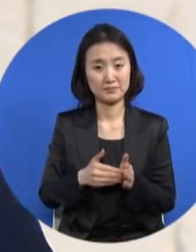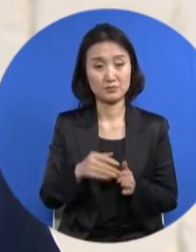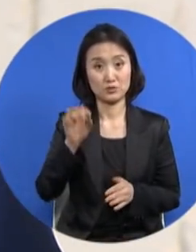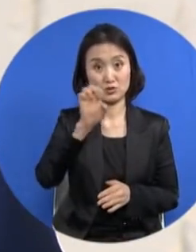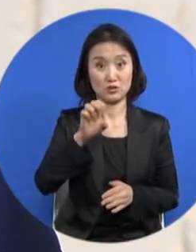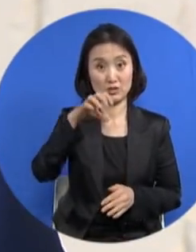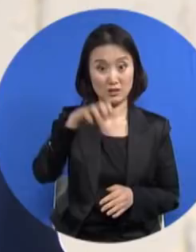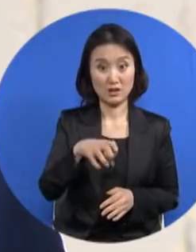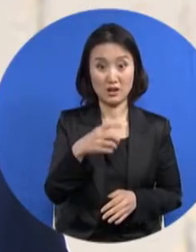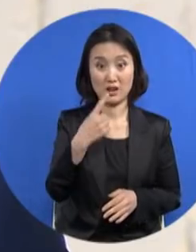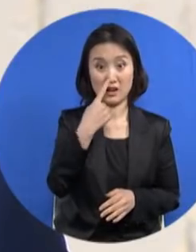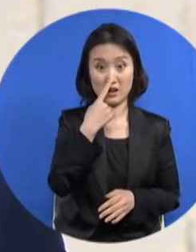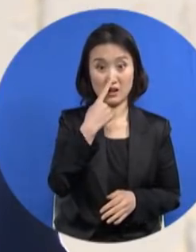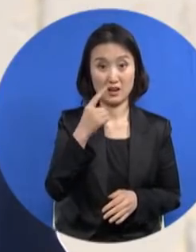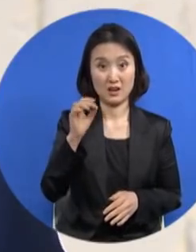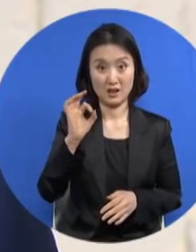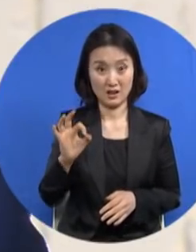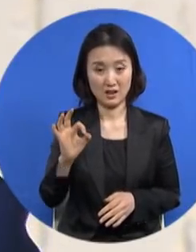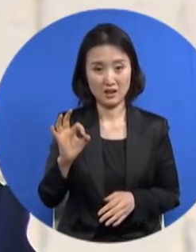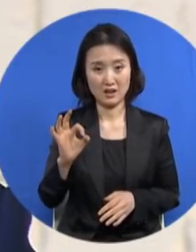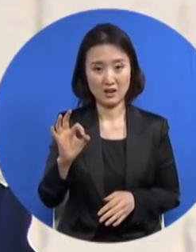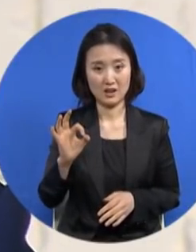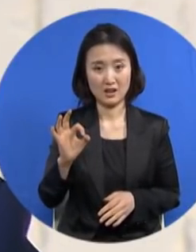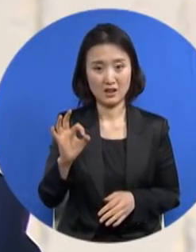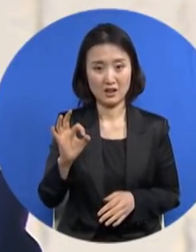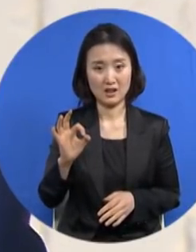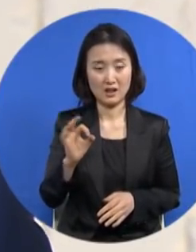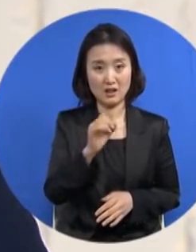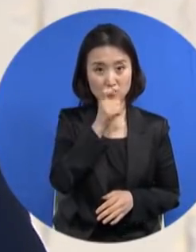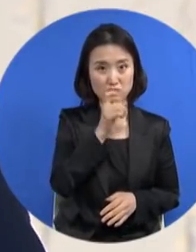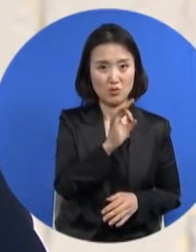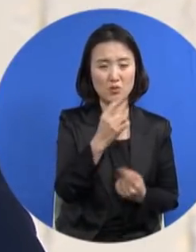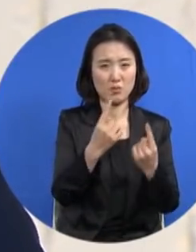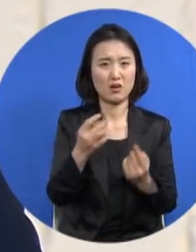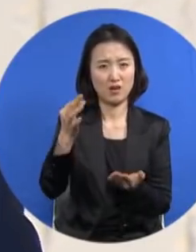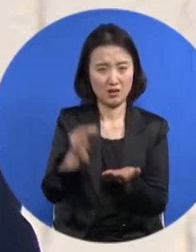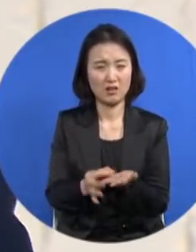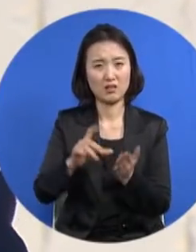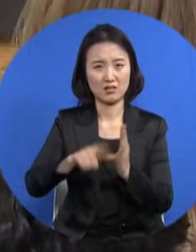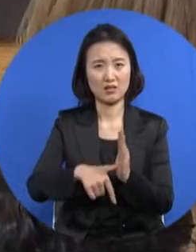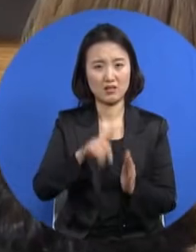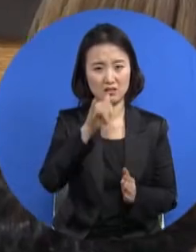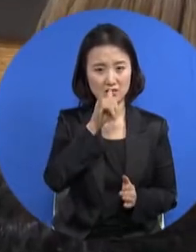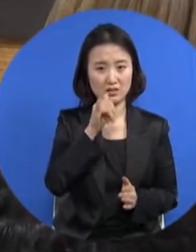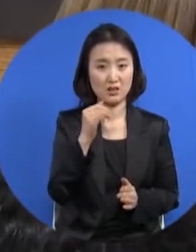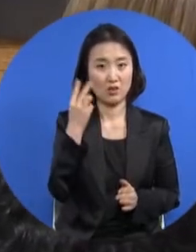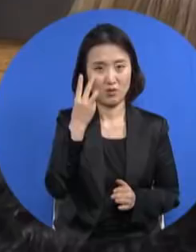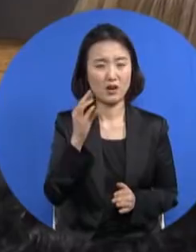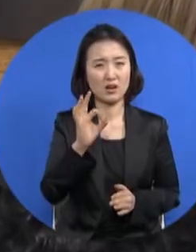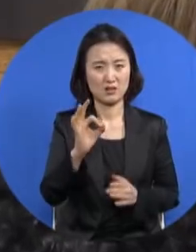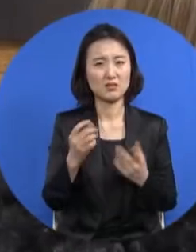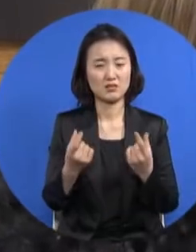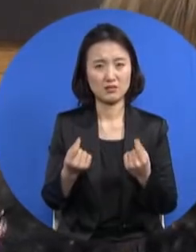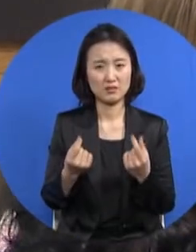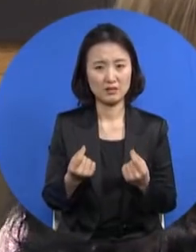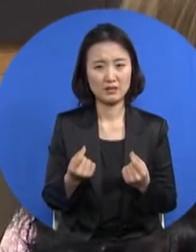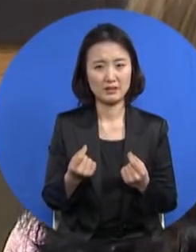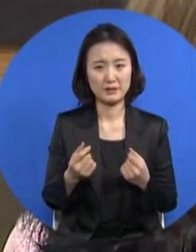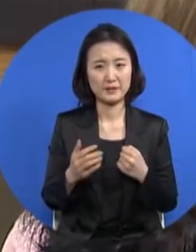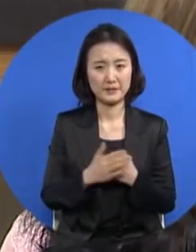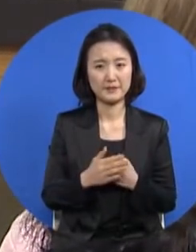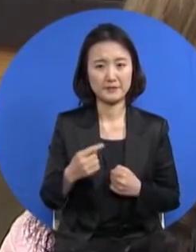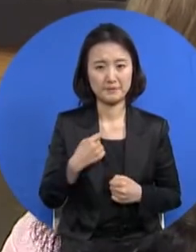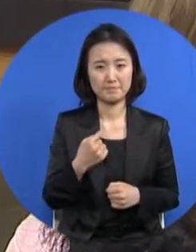유럽에서는 커피값이 생수값보다 쌀 때가 있거든요. 와인값도 마찬가지고요. 그래서